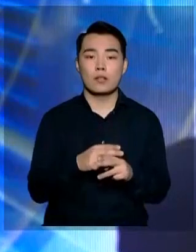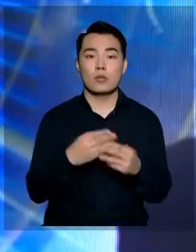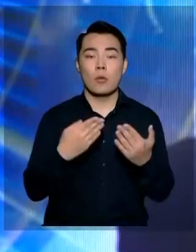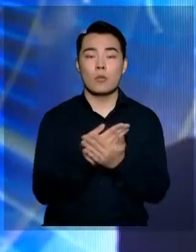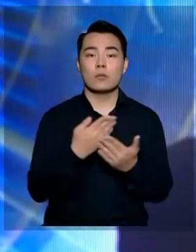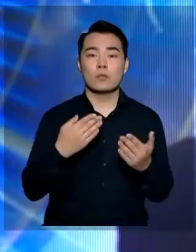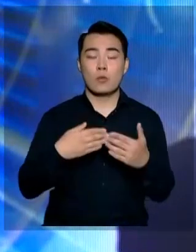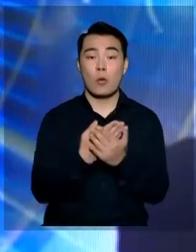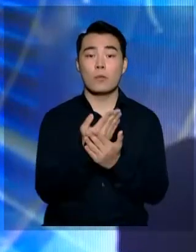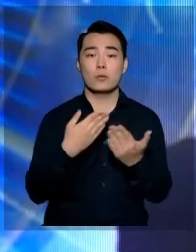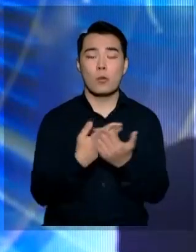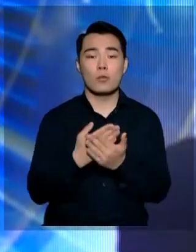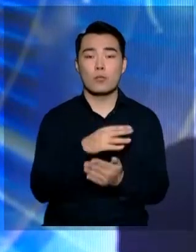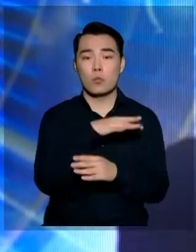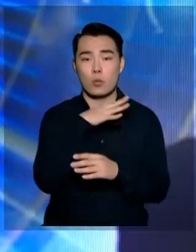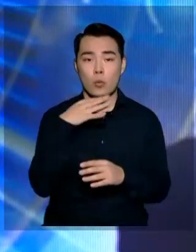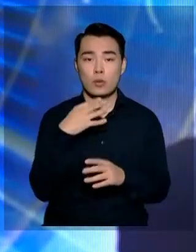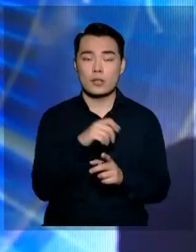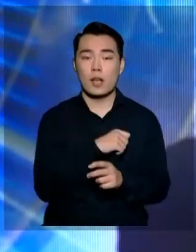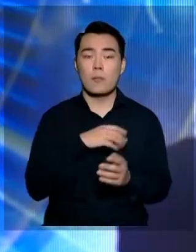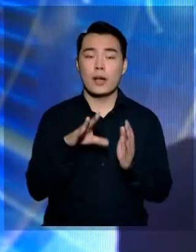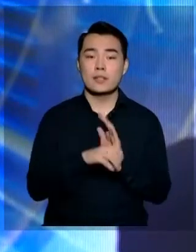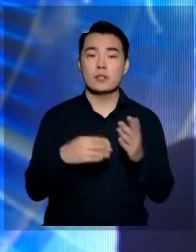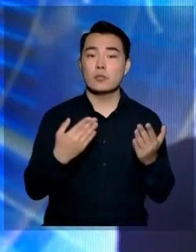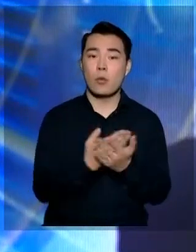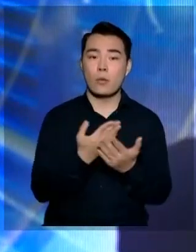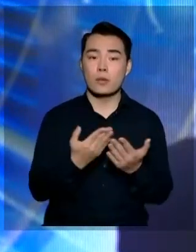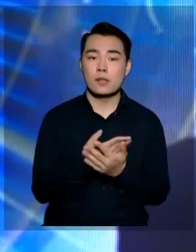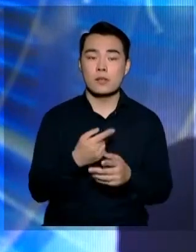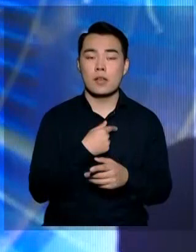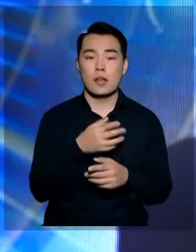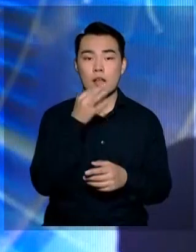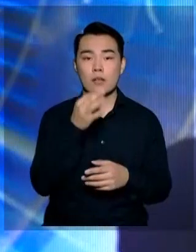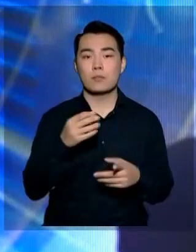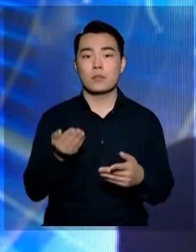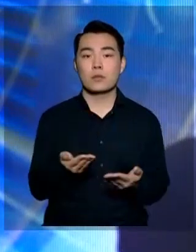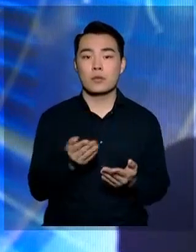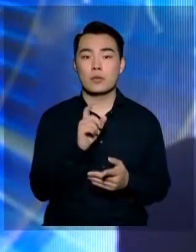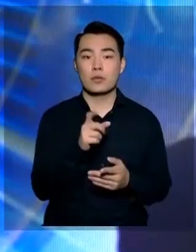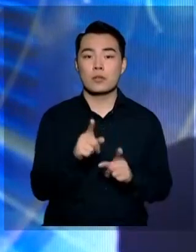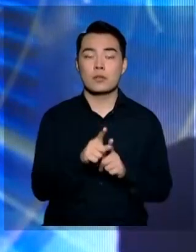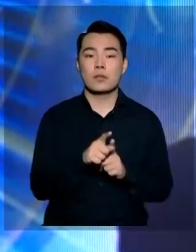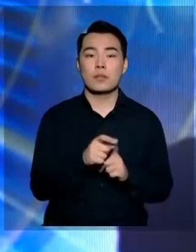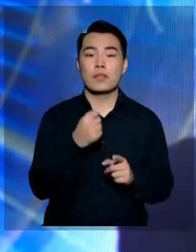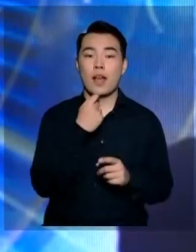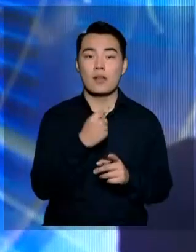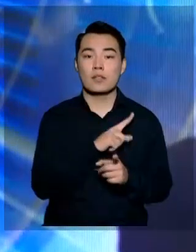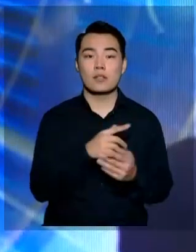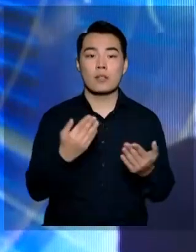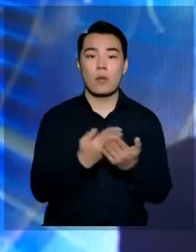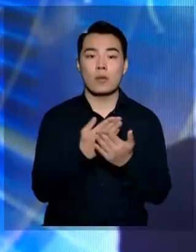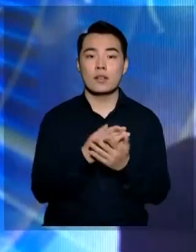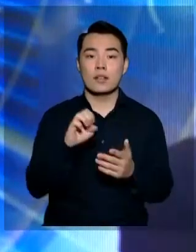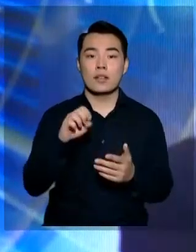жаңалықтар өте көп. Енді мысалы, ең соңғы жаңалықтар, мен ойлаймын, біздің азаматтарымыз бәрімізге ұнаған жаңалықтардың бірі. Ең қиыны